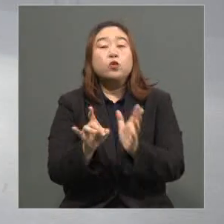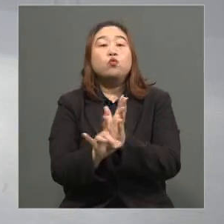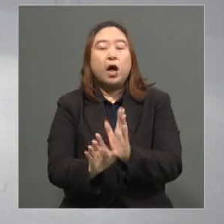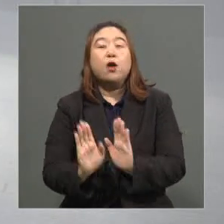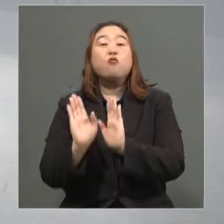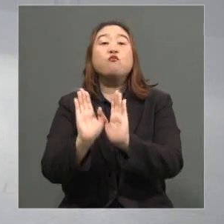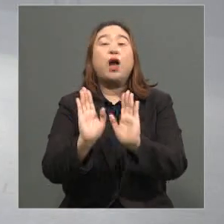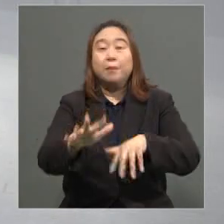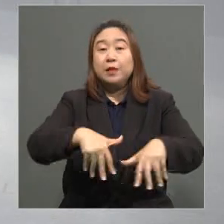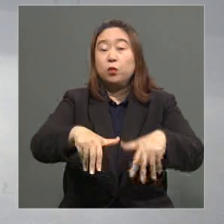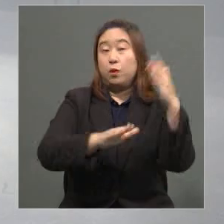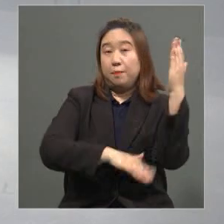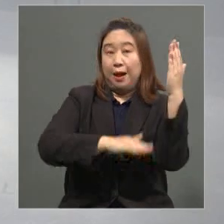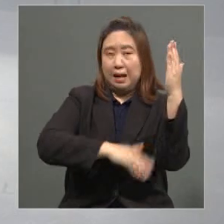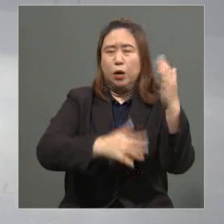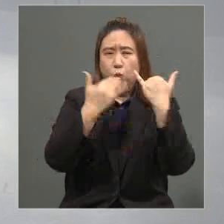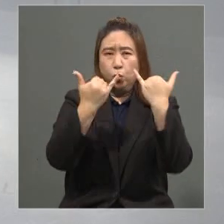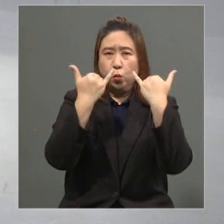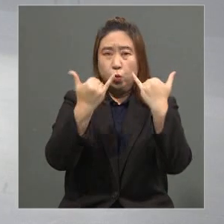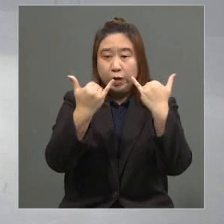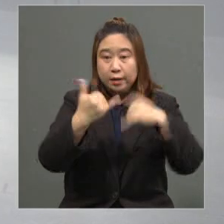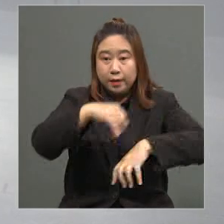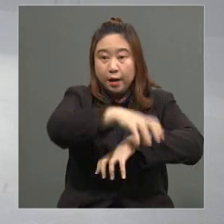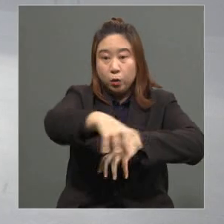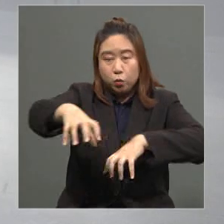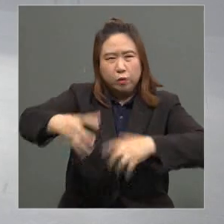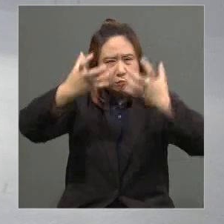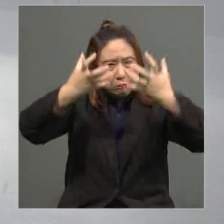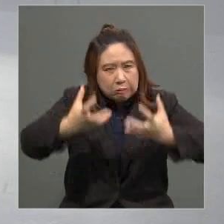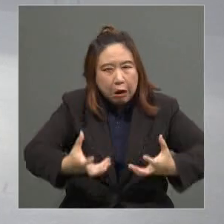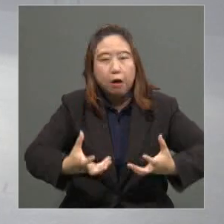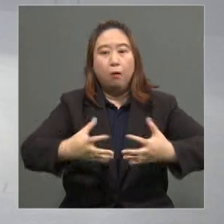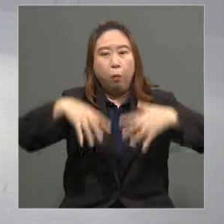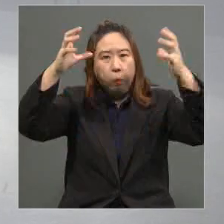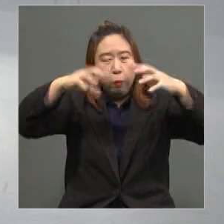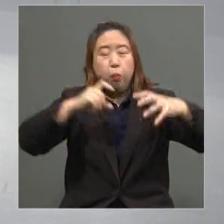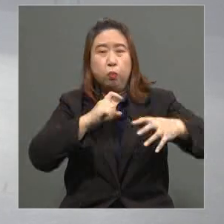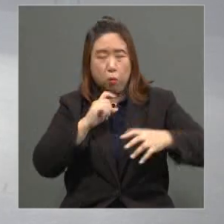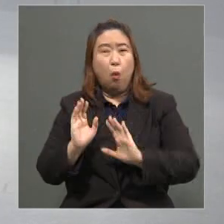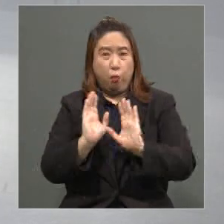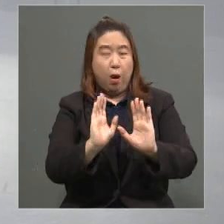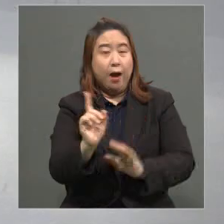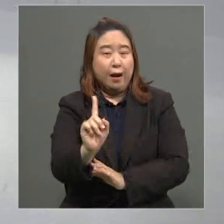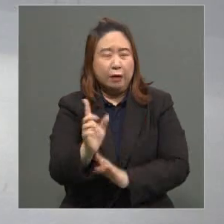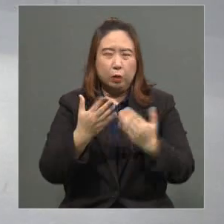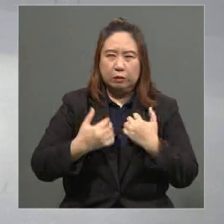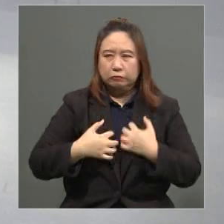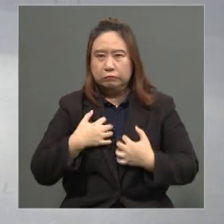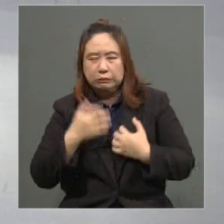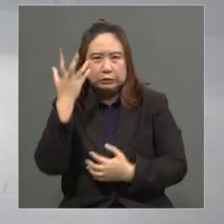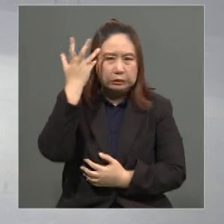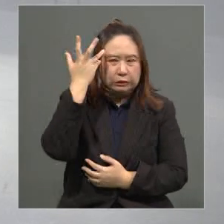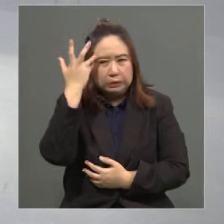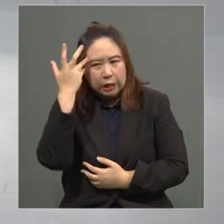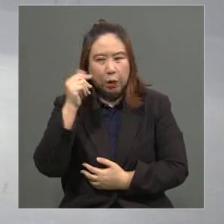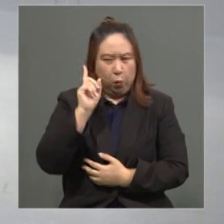พน้พระชาชในภื้นทภาพใต้ที่ตอนนี้หลายจุดหนักและกยวิกริษอยู่บางคนก็ยงตัวนกับสถานการณเข